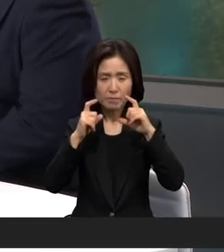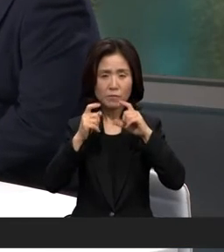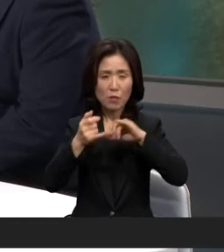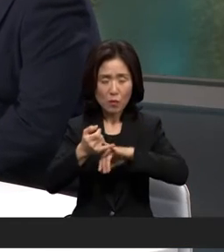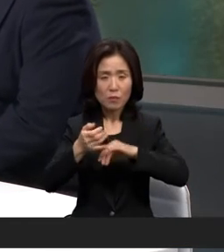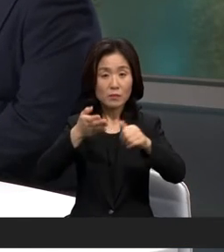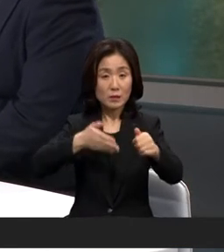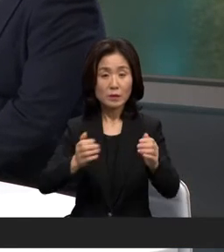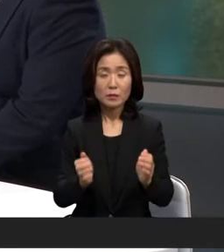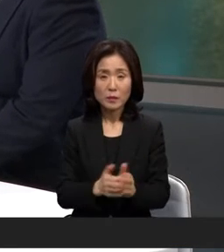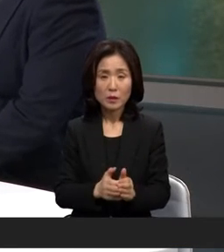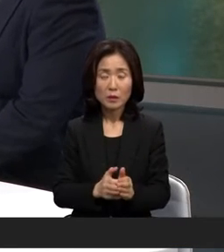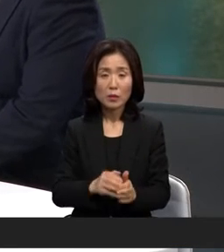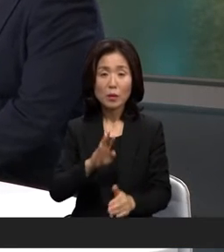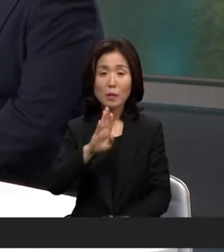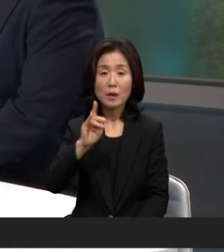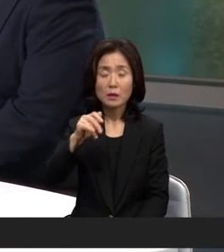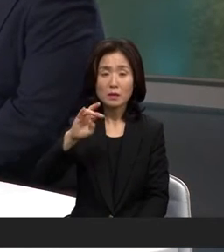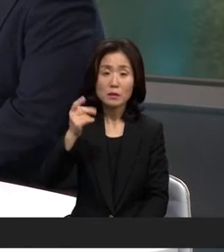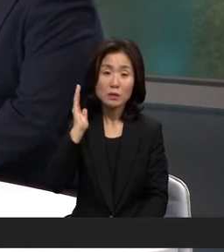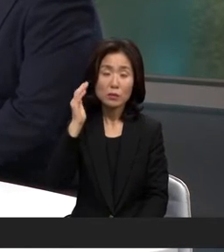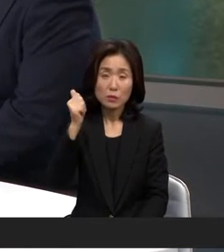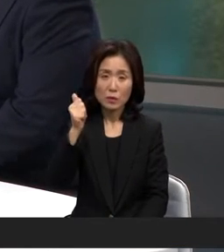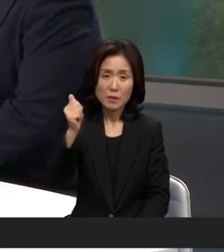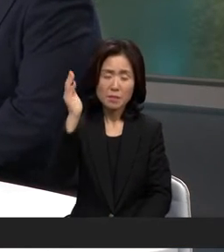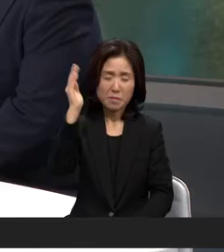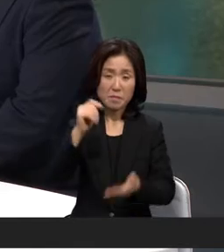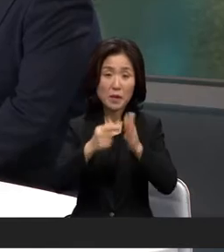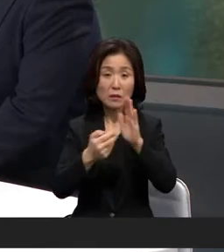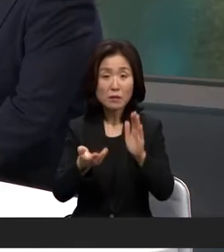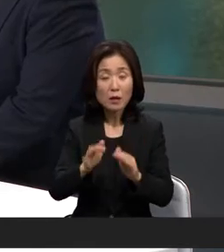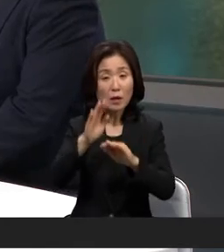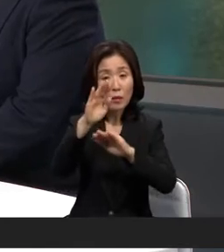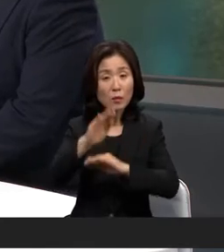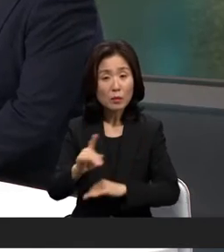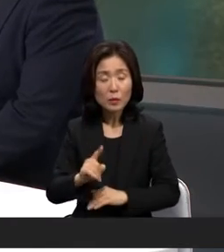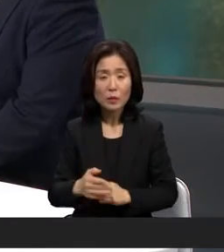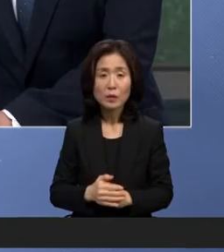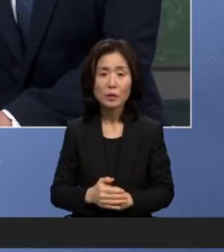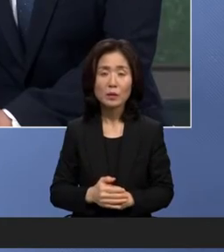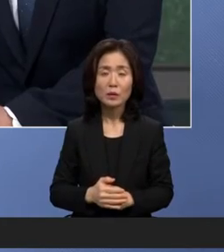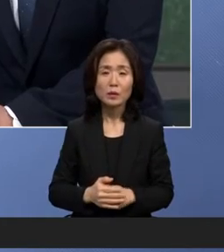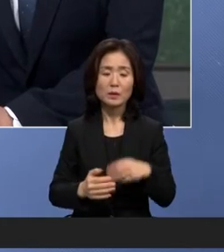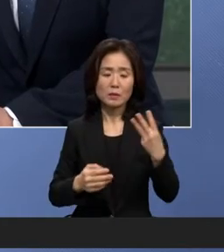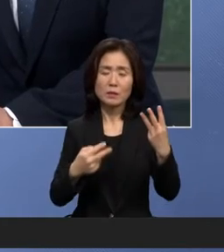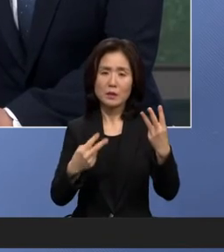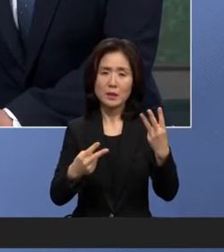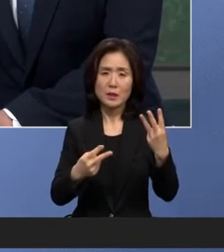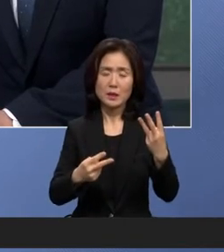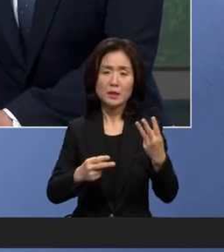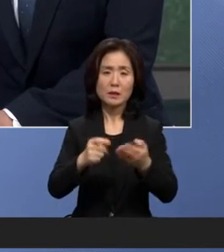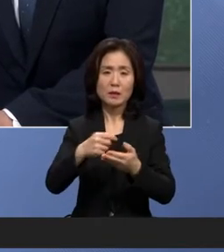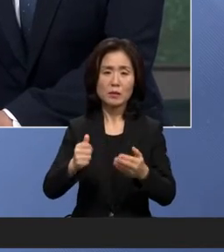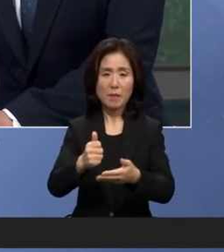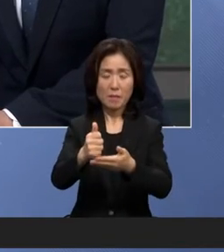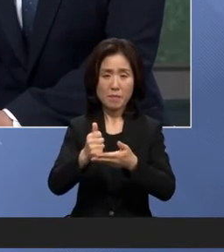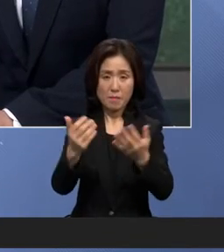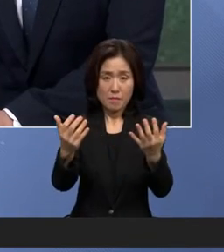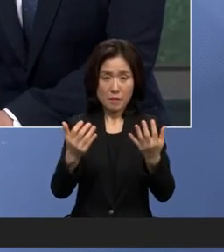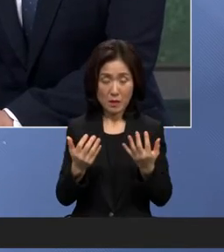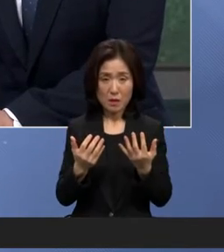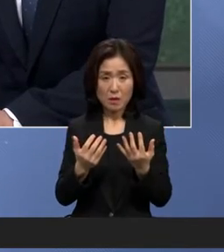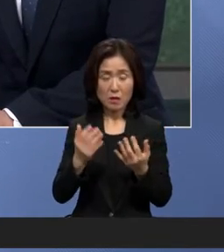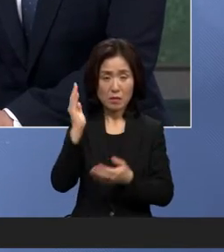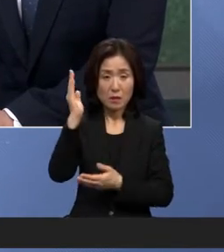밝혔는데 비판의 목소리를 였죠 4 역시 그랬습니다 바이 등 대통령은 현지시각 3일 기자들과 만난 자리에서 일부